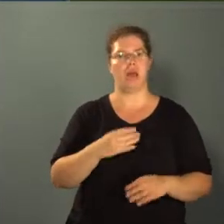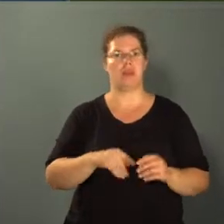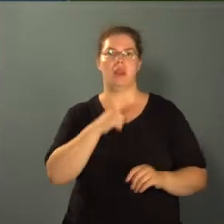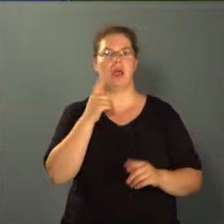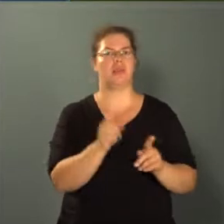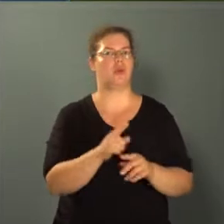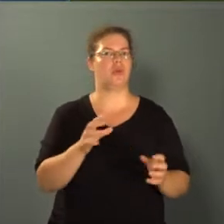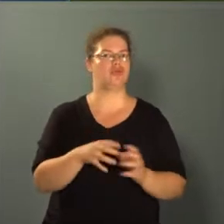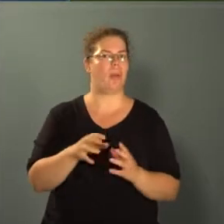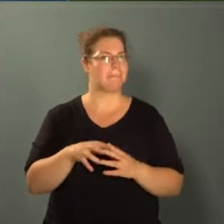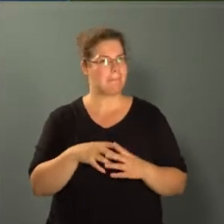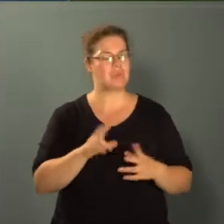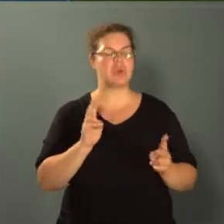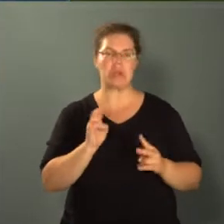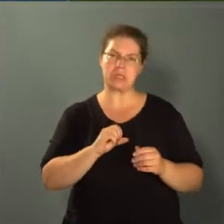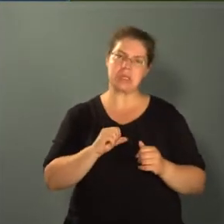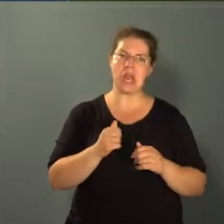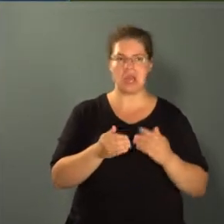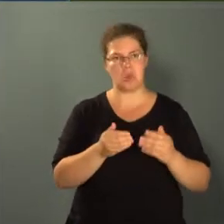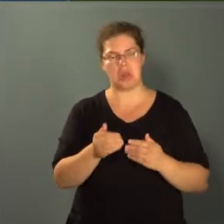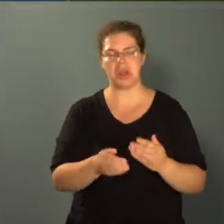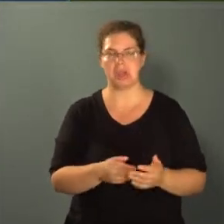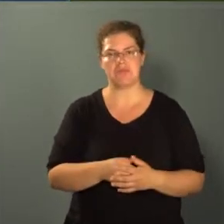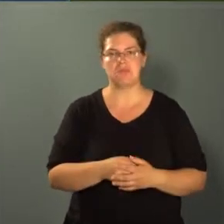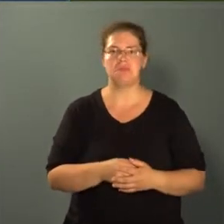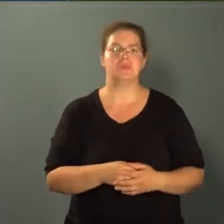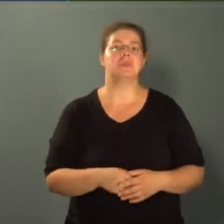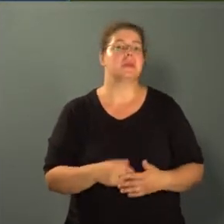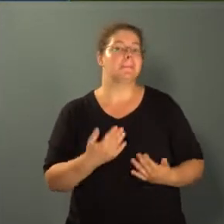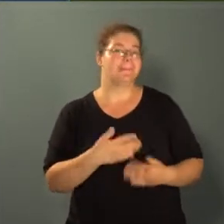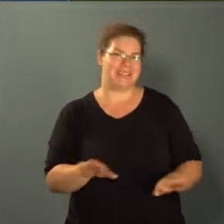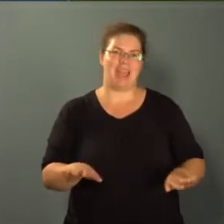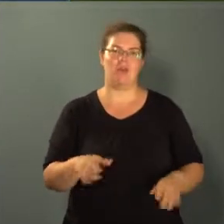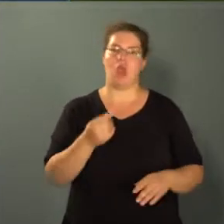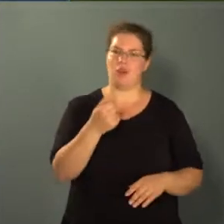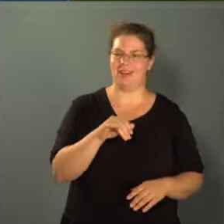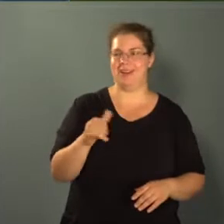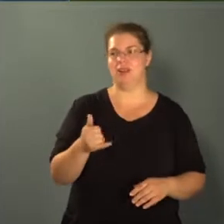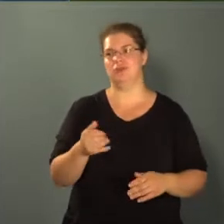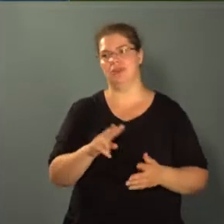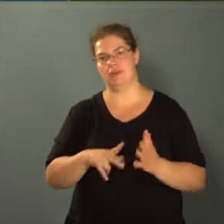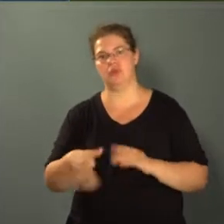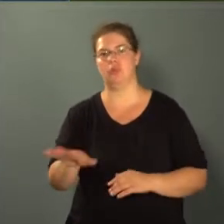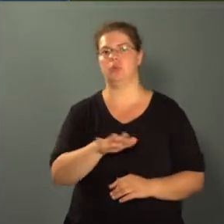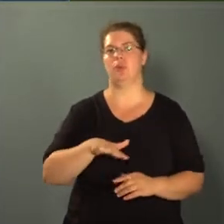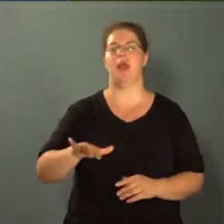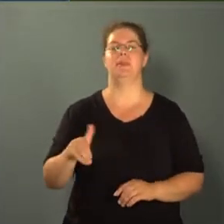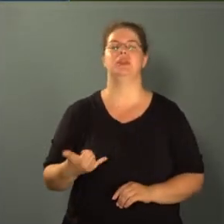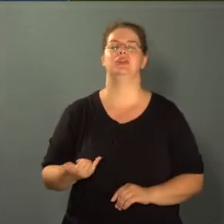akik én azt gondolom, hogy talán előrébb tartanak. Mindenhogy, tehát anyagilag is és infrastruktúrában is,